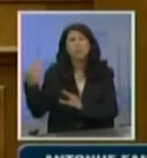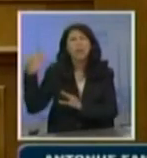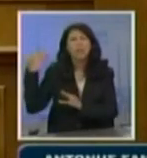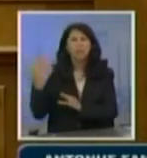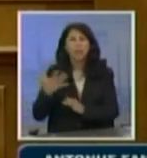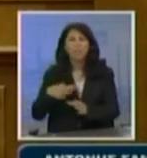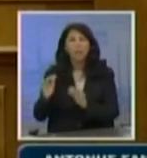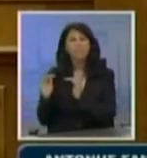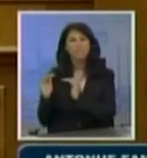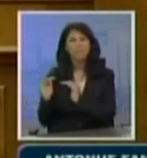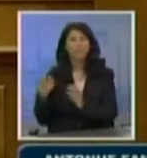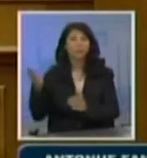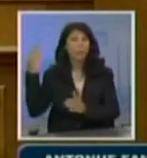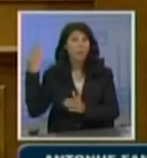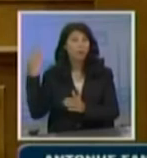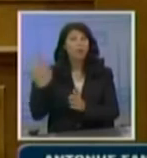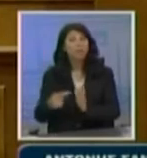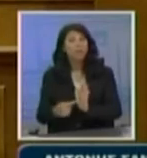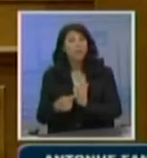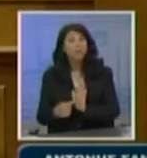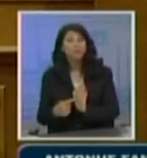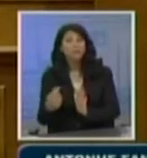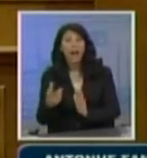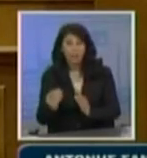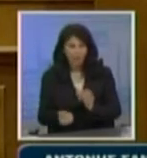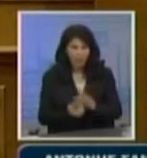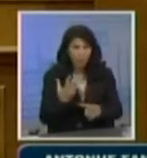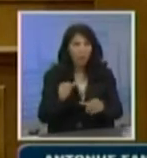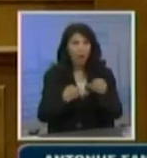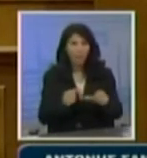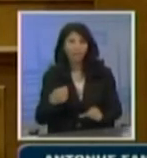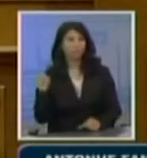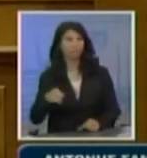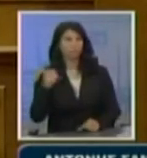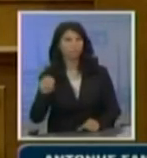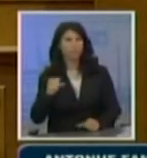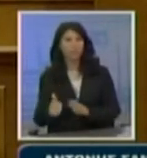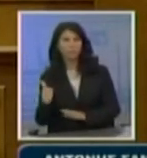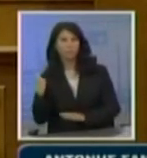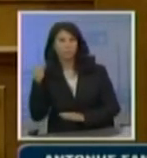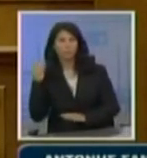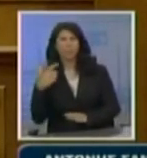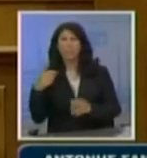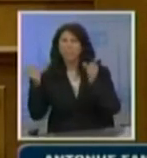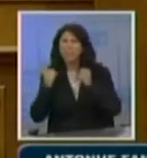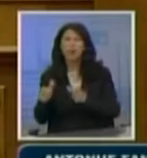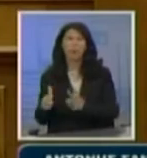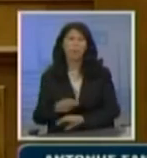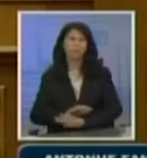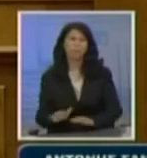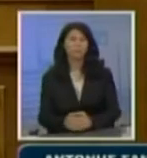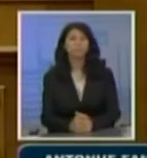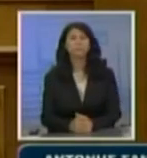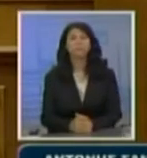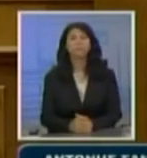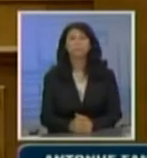την ενίσχυση της κοινωνικής πολιτικής αλλά και της ασφάλειας στην Ευρώπη με βάθυνση και παράλληλη προώθηση των πολιτικών για την απασχόληση. Από την πλευρά